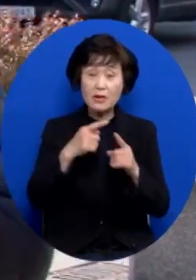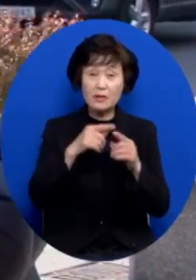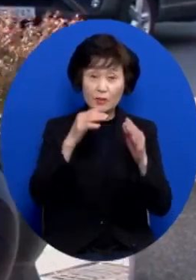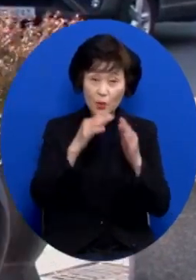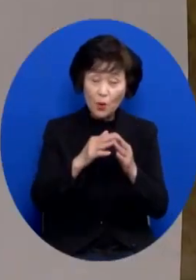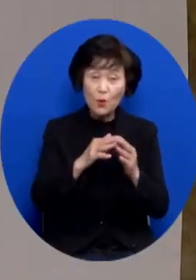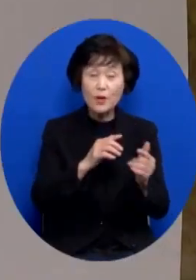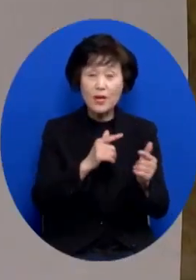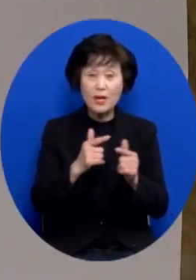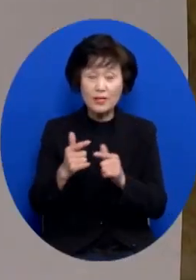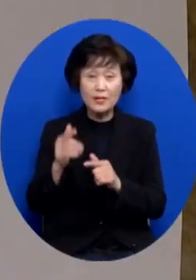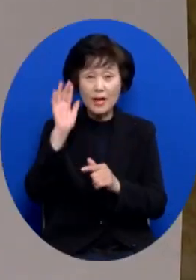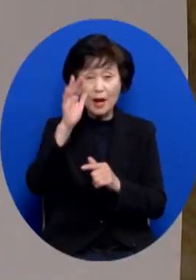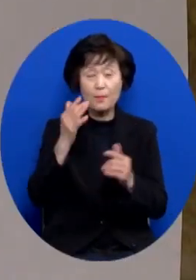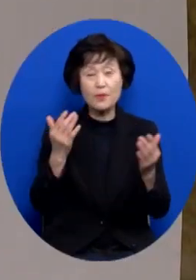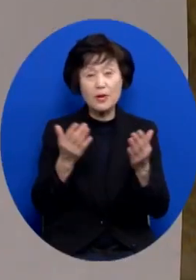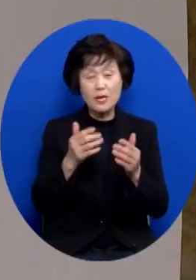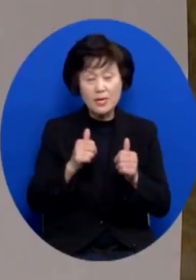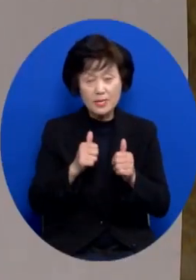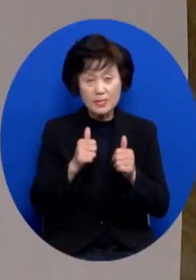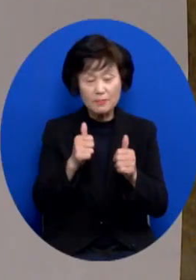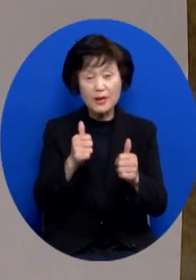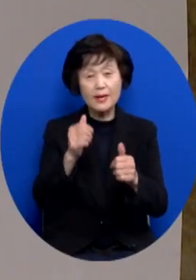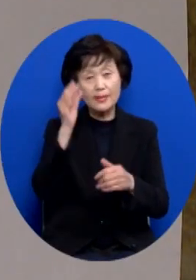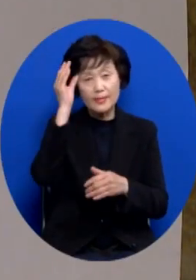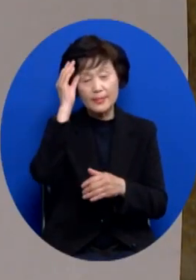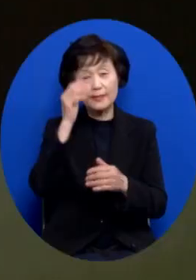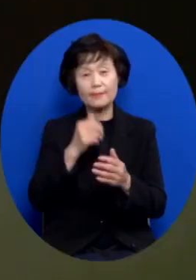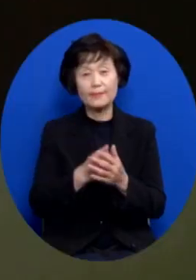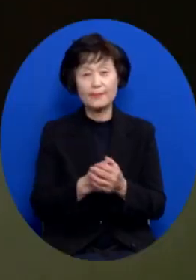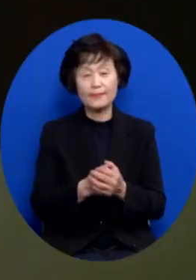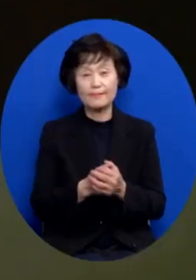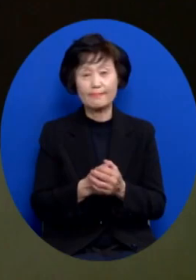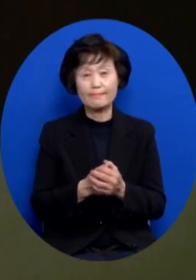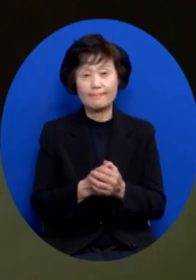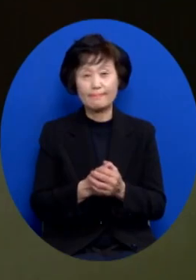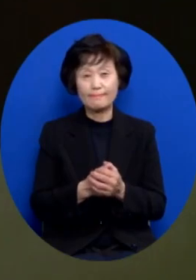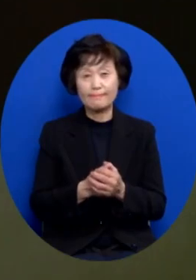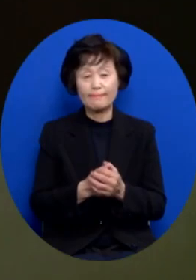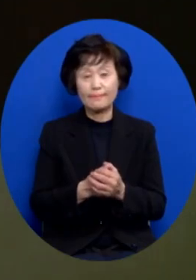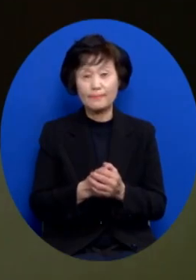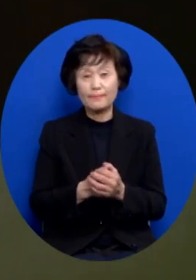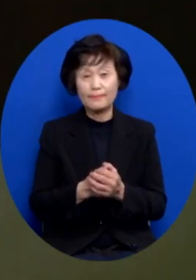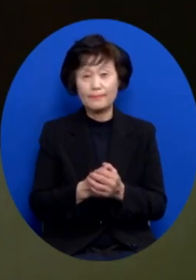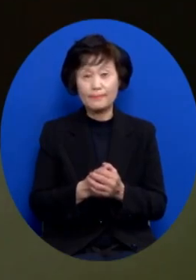역할을 힘있게 펼쳐 나가길 기대합니다 CTS 뉴스 홍정입니다